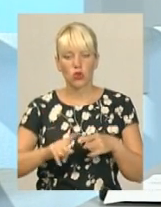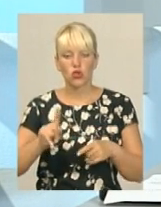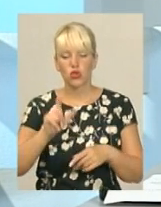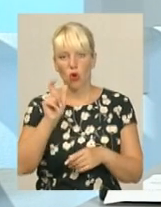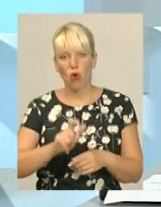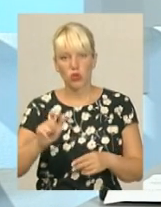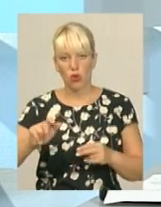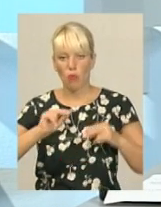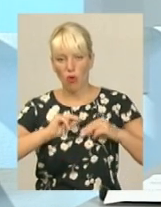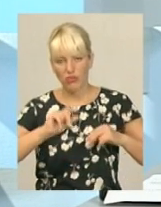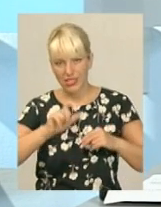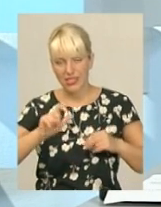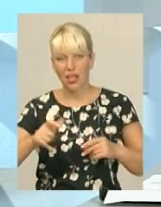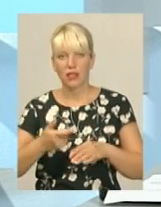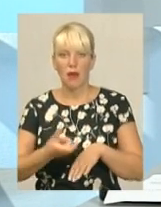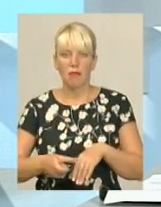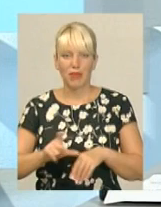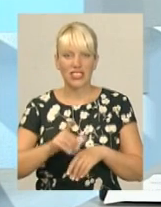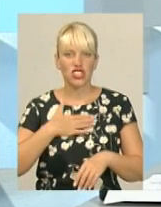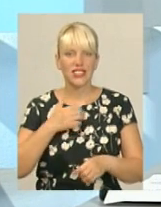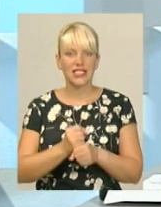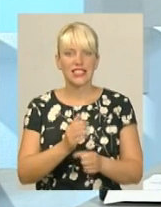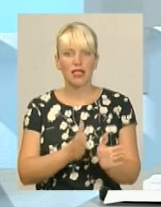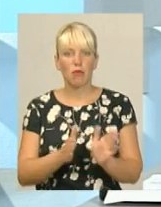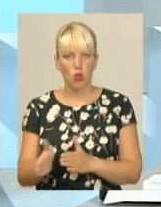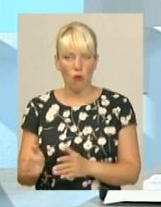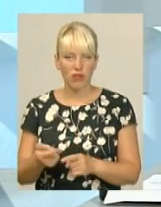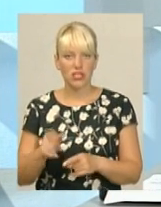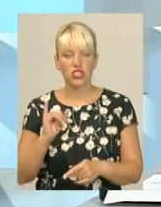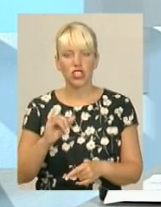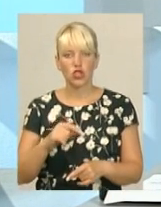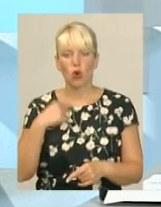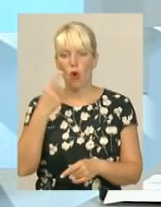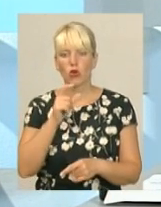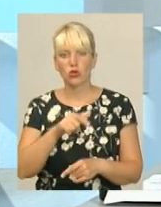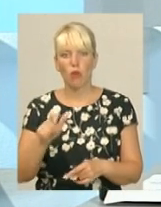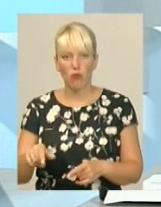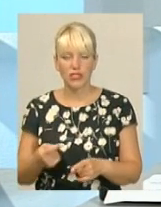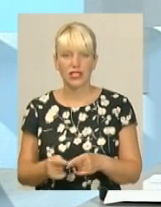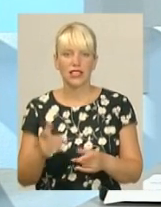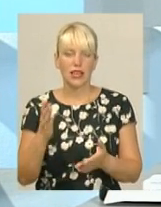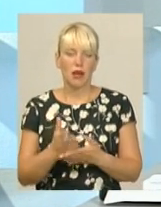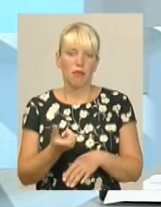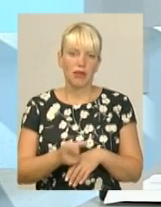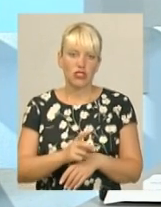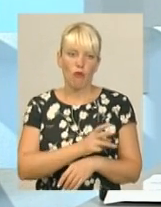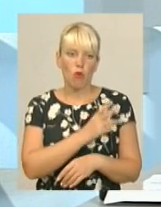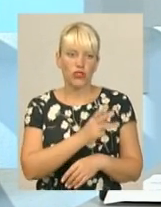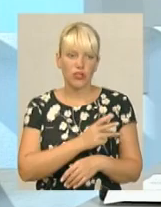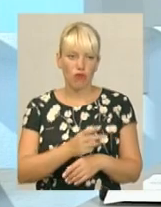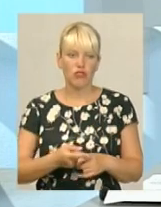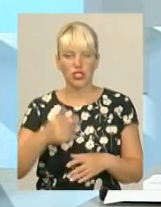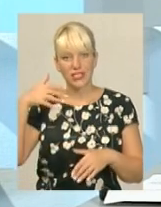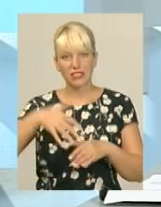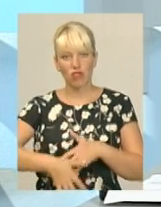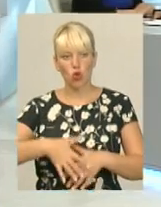сьогодні більш став дисциплінованіший, перш в чергу, що особовий склад сьогодні став більш мотивованіший і